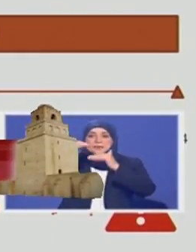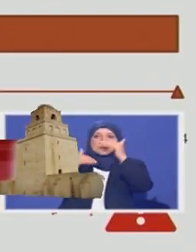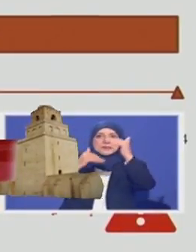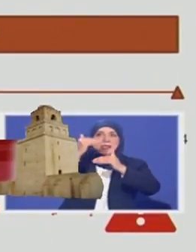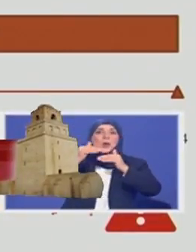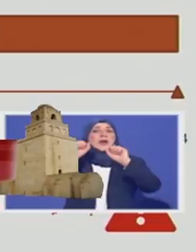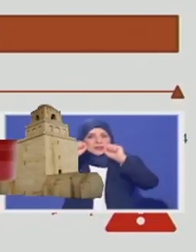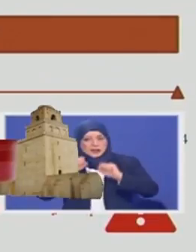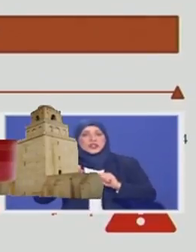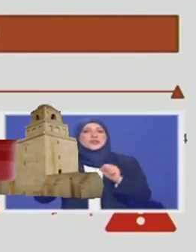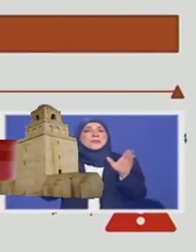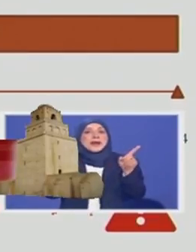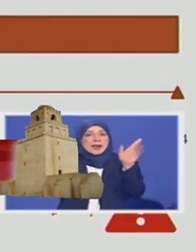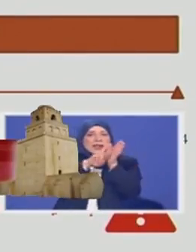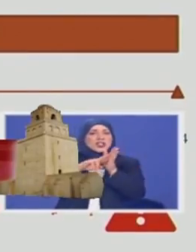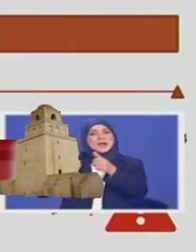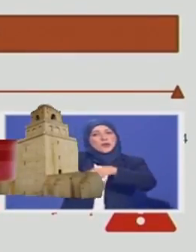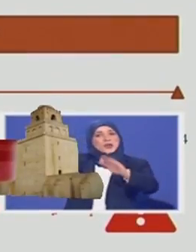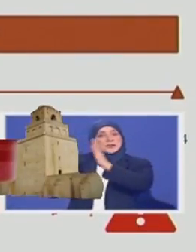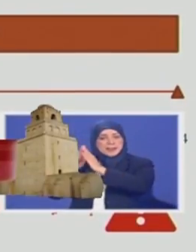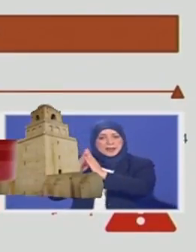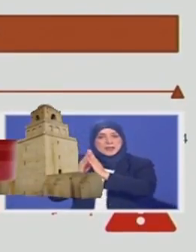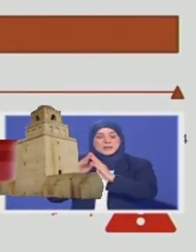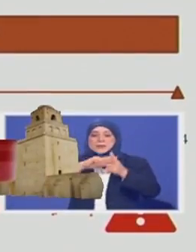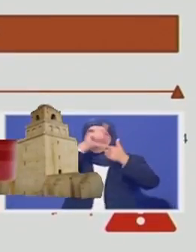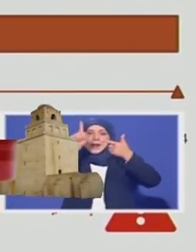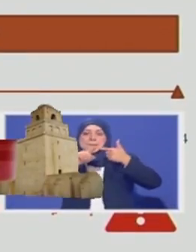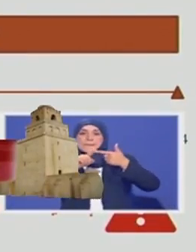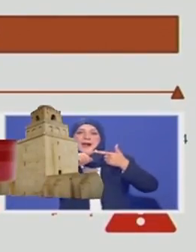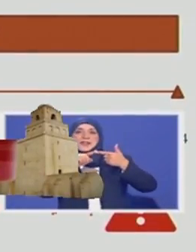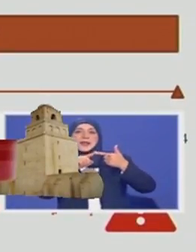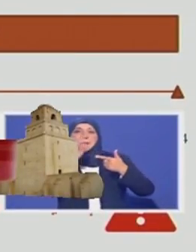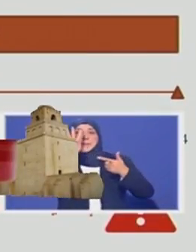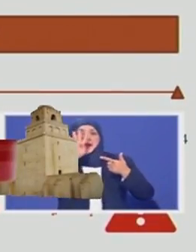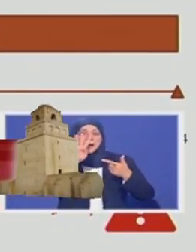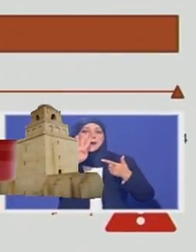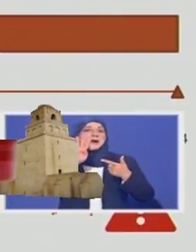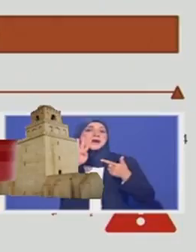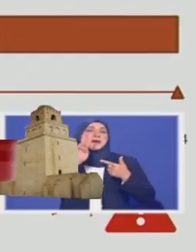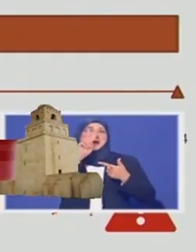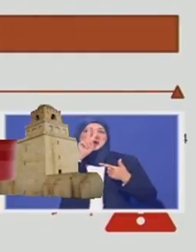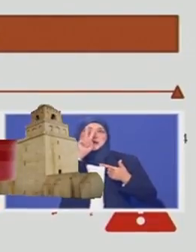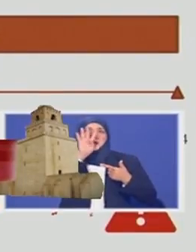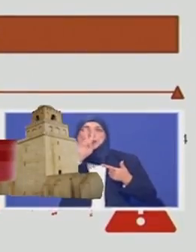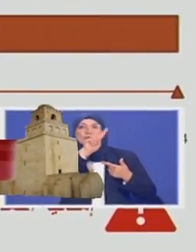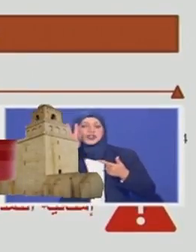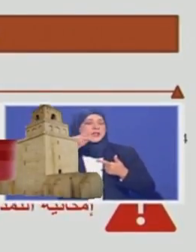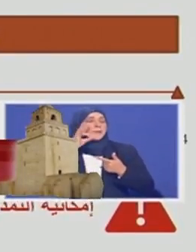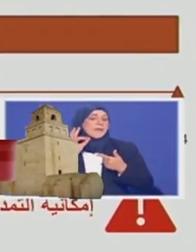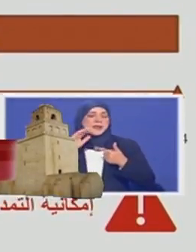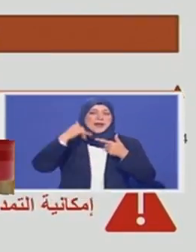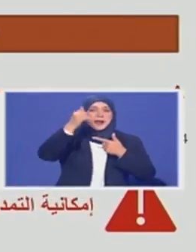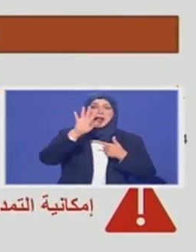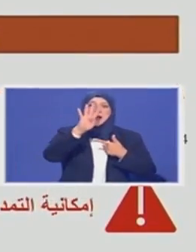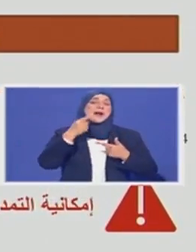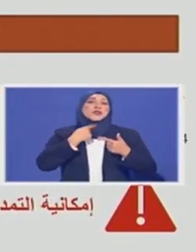في المراحل هذه. المرحلة الثانية من 24 ماي إلى 4 جوان، والمرحلة الثالثة